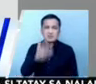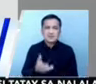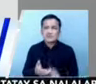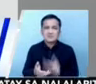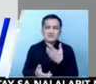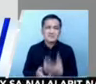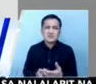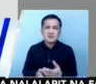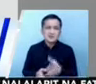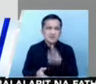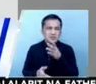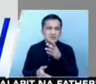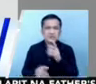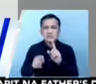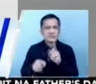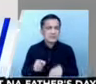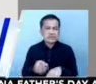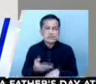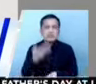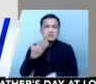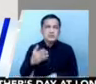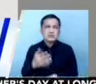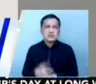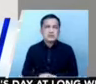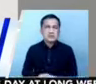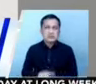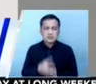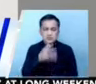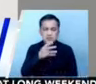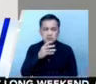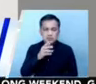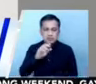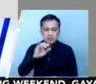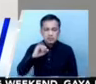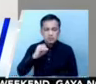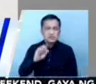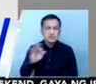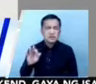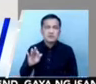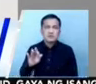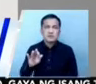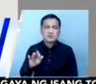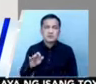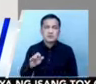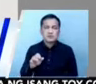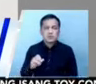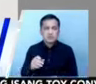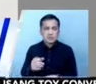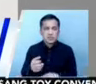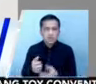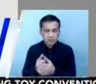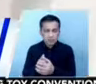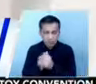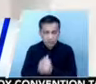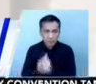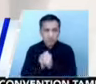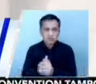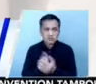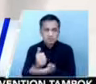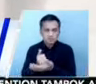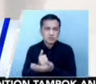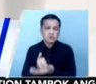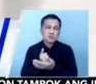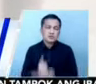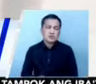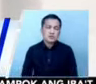Mami, hindi na ako makahinga. Tapos yung sigaw ni Jeffrey na halos yung nagmamakaawa na tulungan sila.